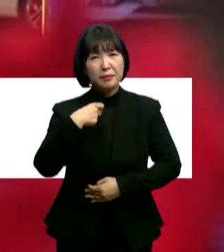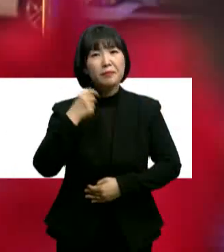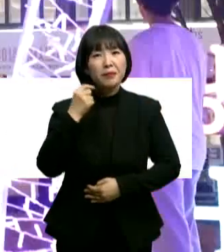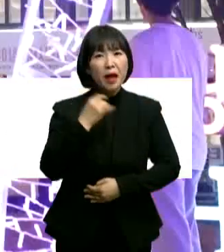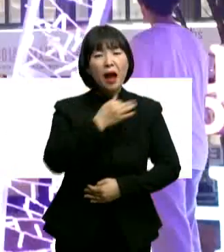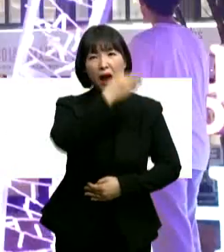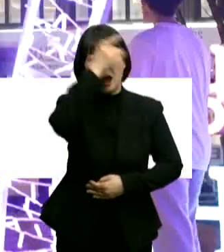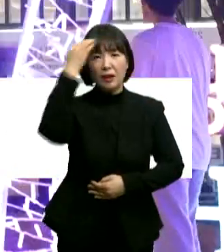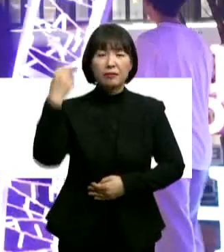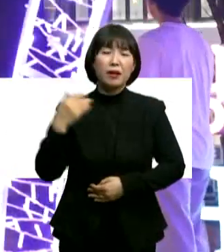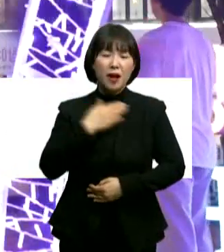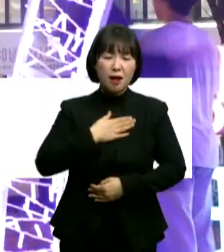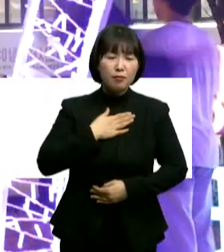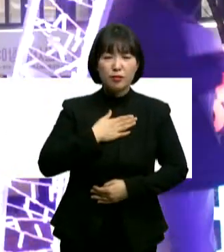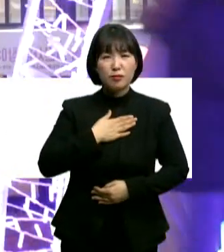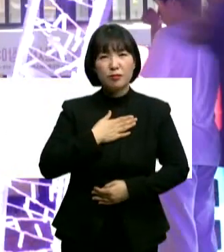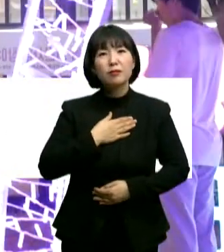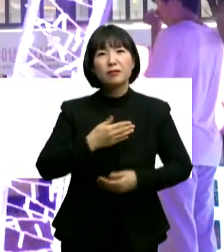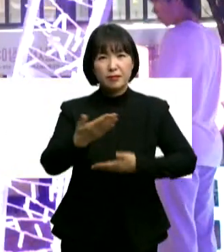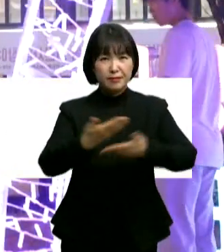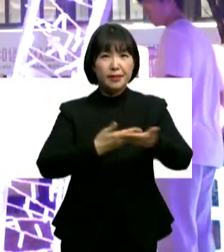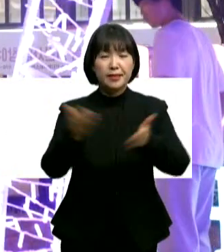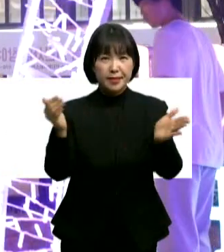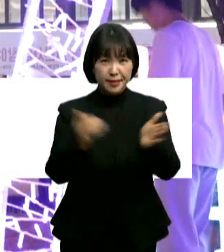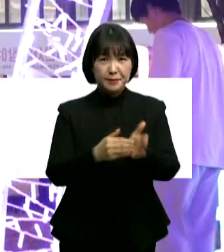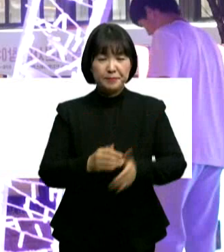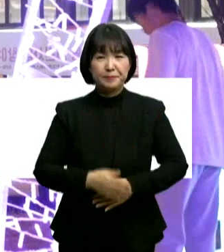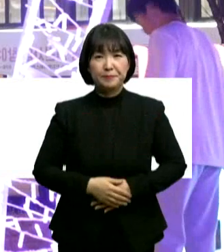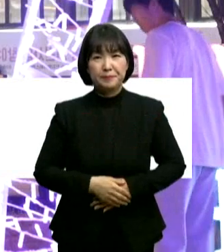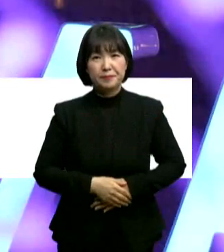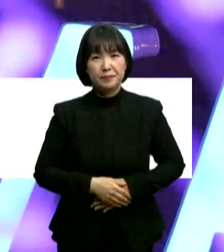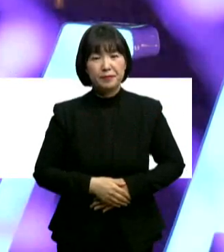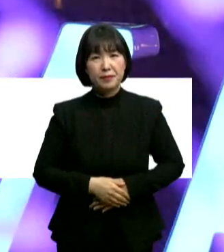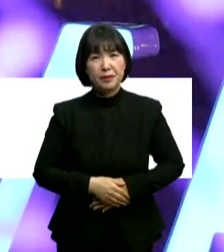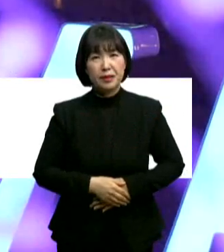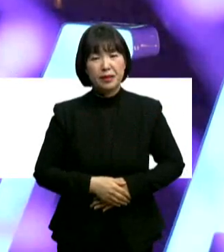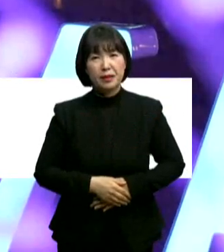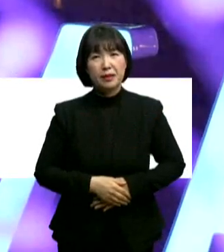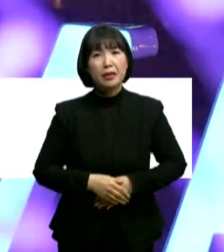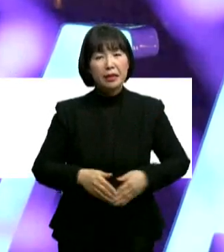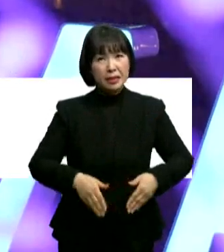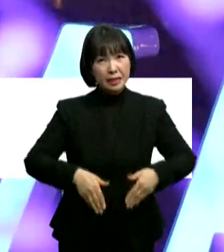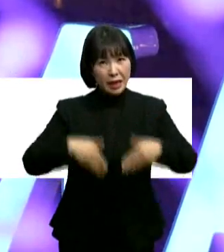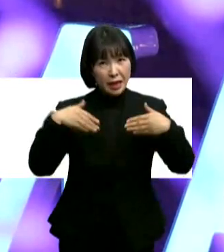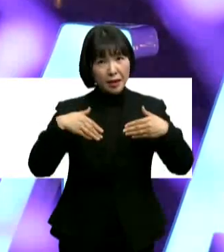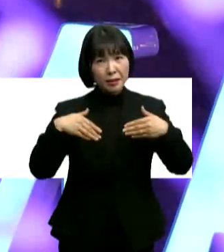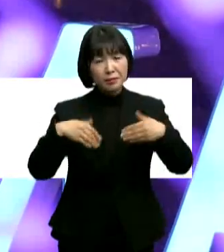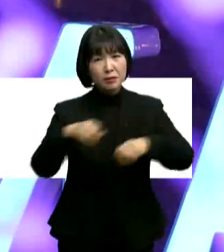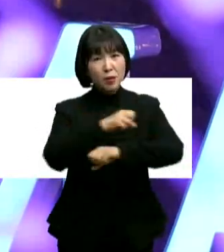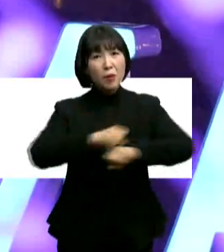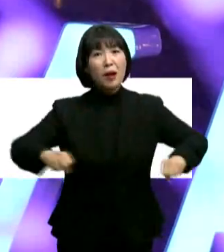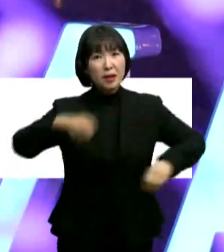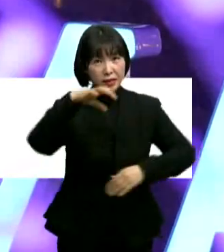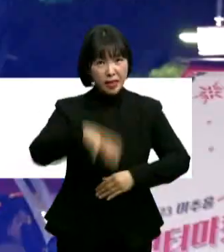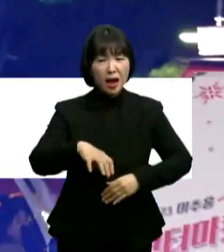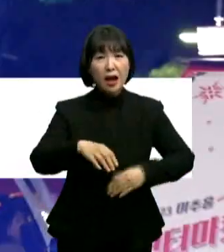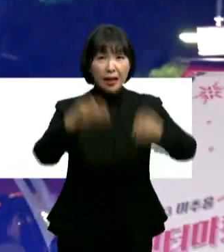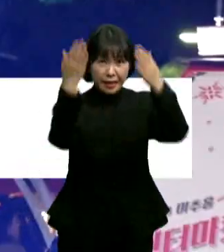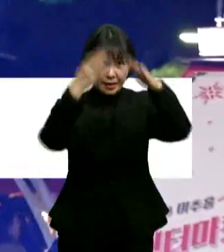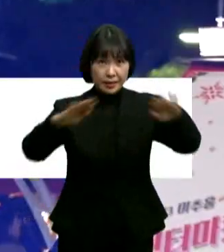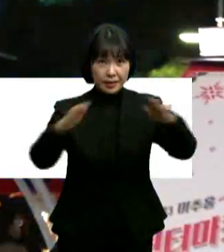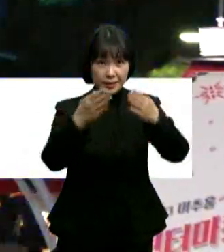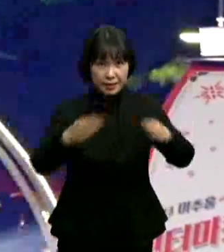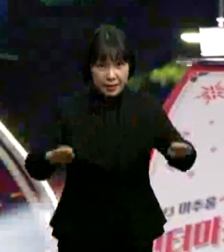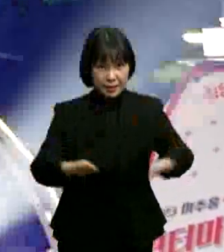선사하고자 시작했습니다 이번 윈터 마켓은 남광장 1대 대형 크리스마스 트리와 비터널